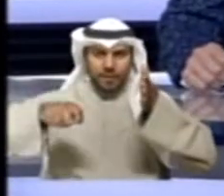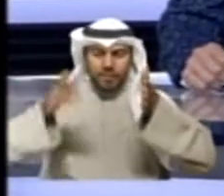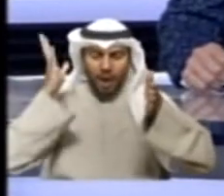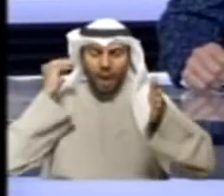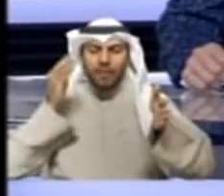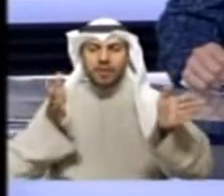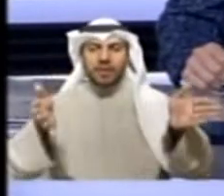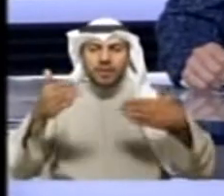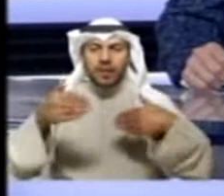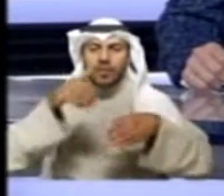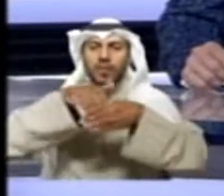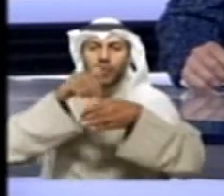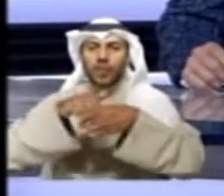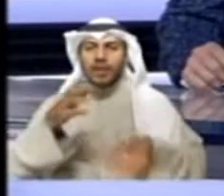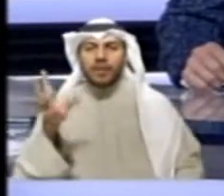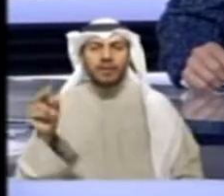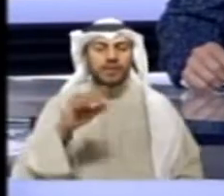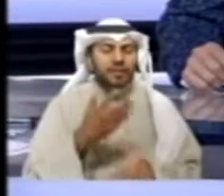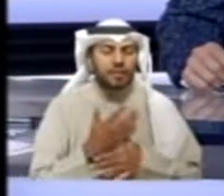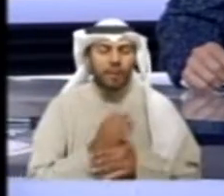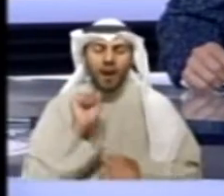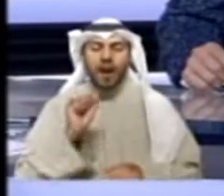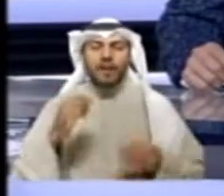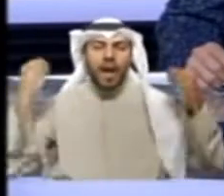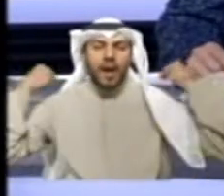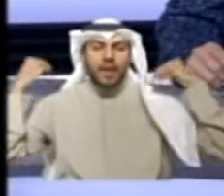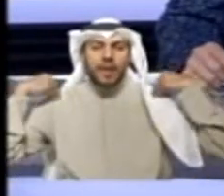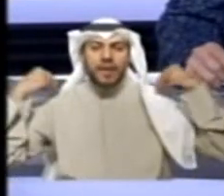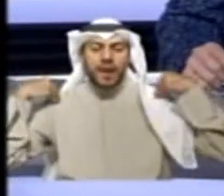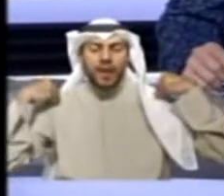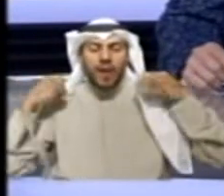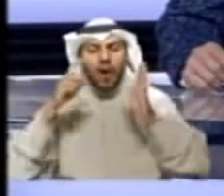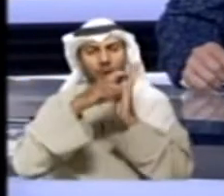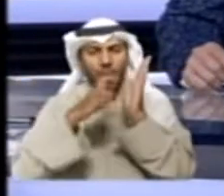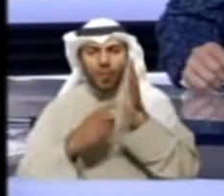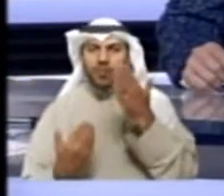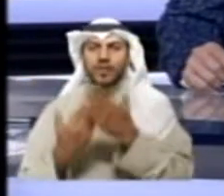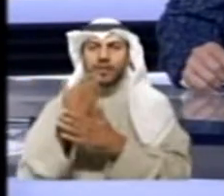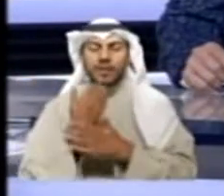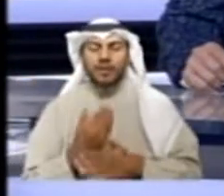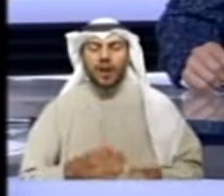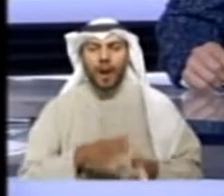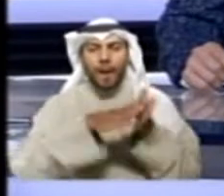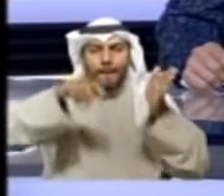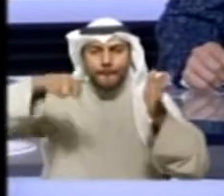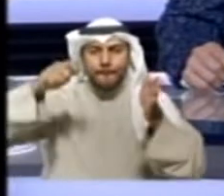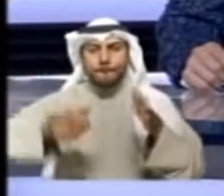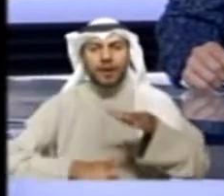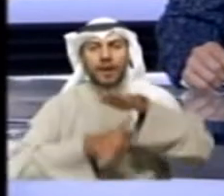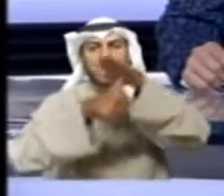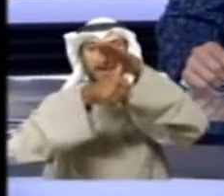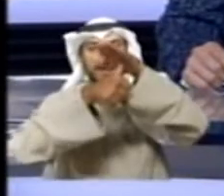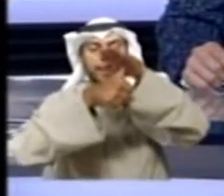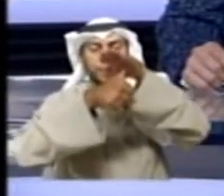الرياضة الجديد المتوافق مع متطلبات الجهات الدولية. وقد أعرب رئيس مجلس الأمة مرزوق علي الغانم عن تفاؤله